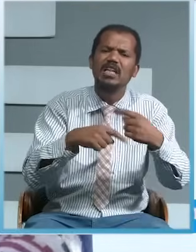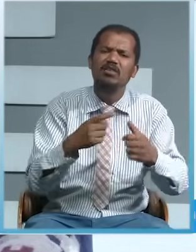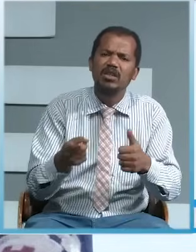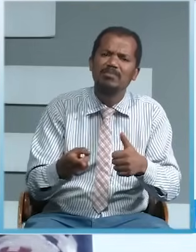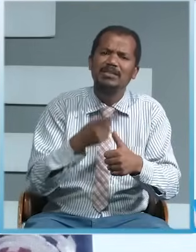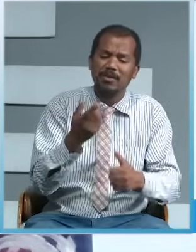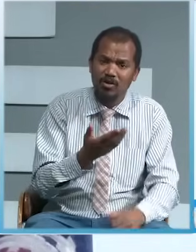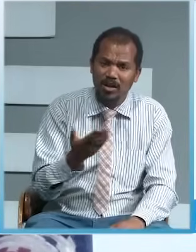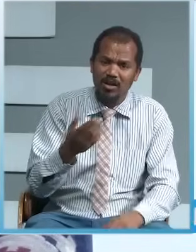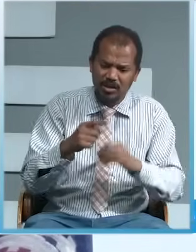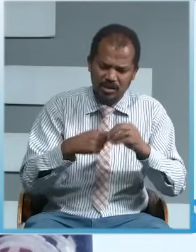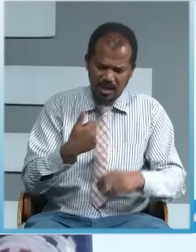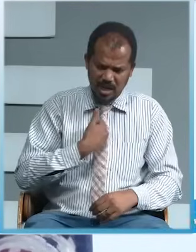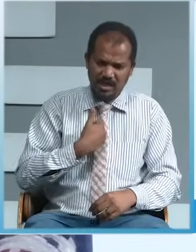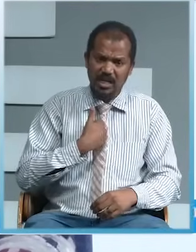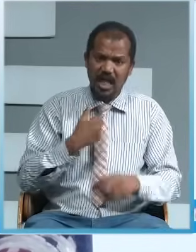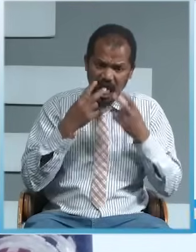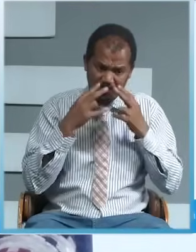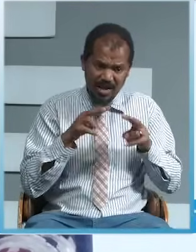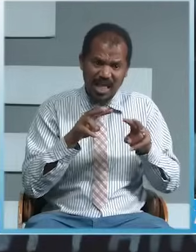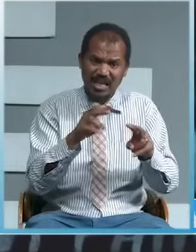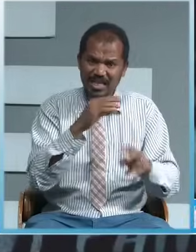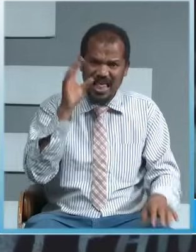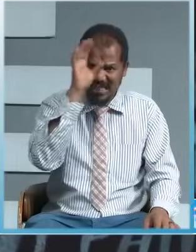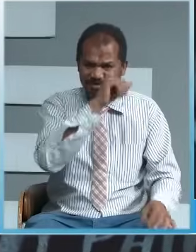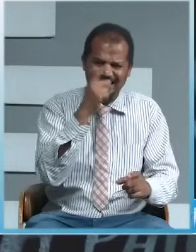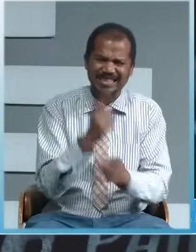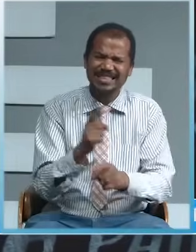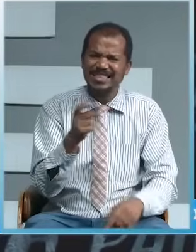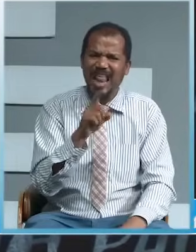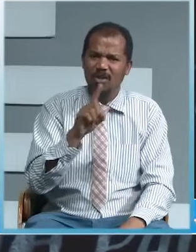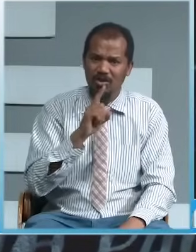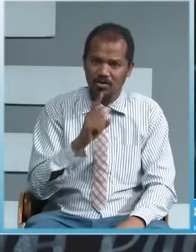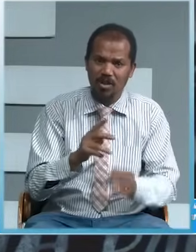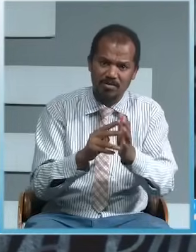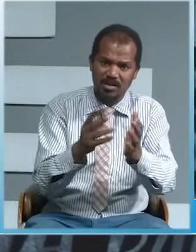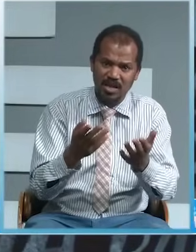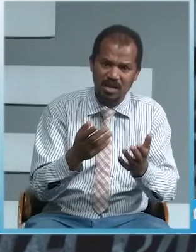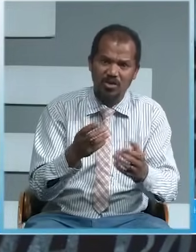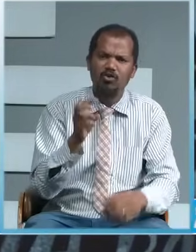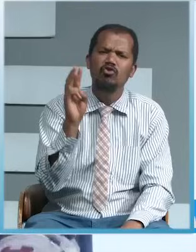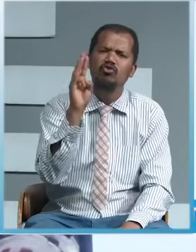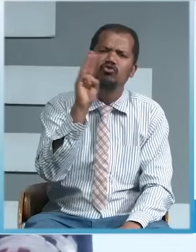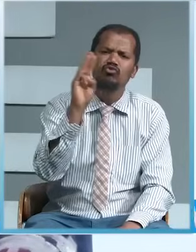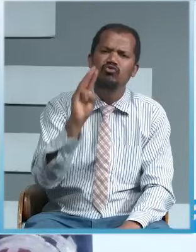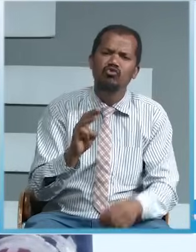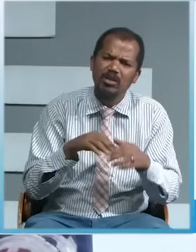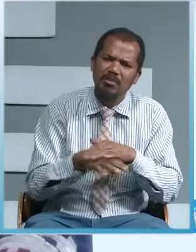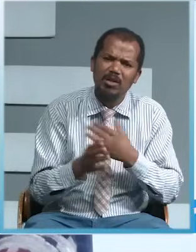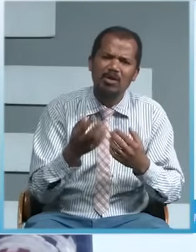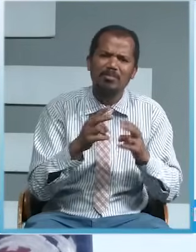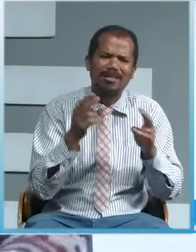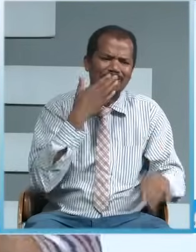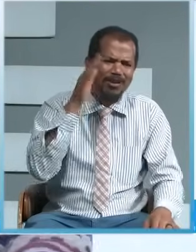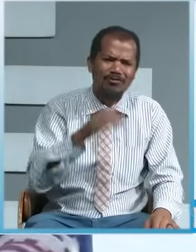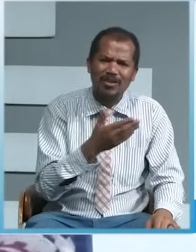سيهيدو يمجب مريو نگر سلا راساتشو يالاتشو عمالكا كتنا قمت كل سلال هونانو مسالي يونا سوسوس تقبتو